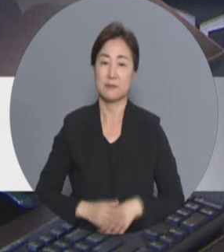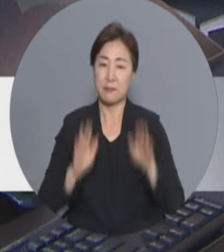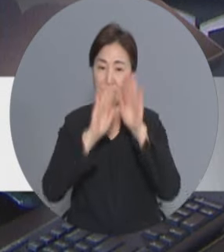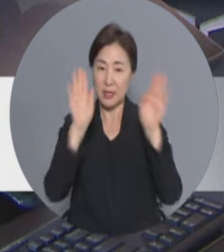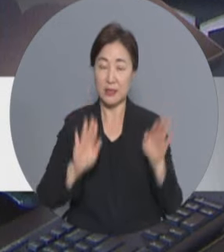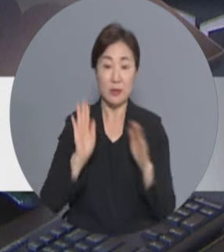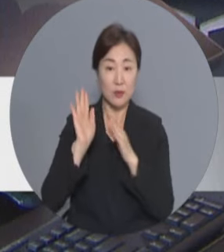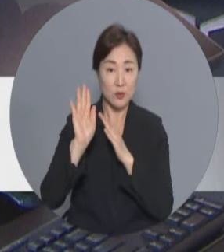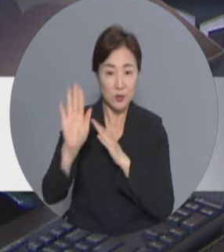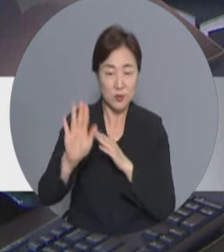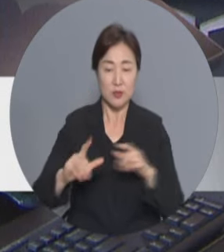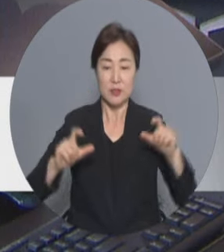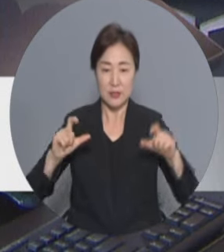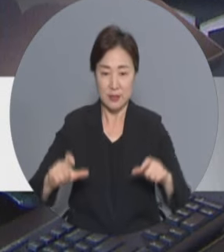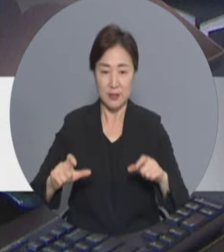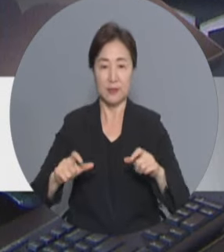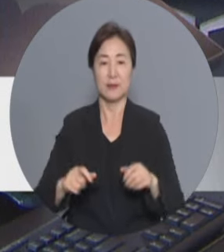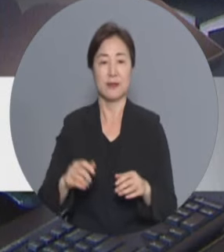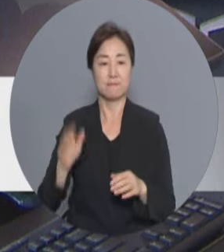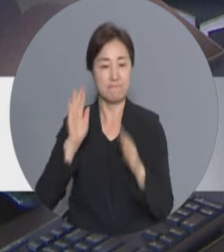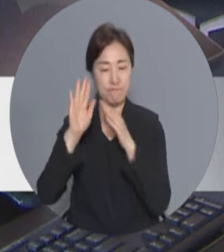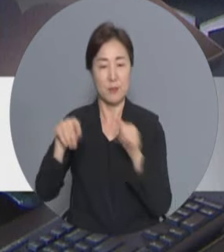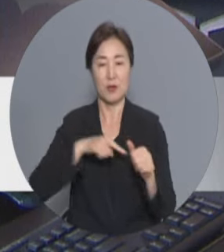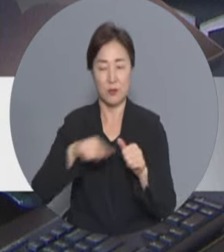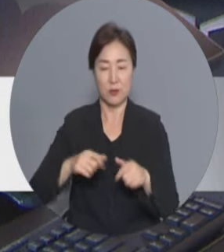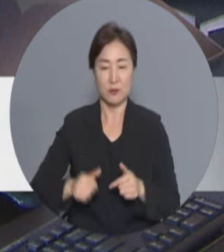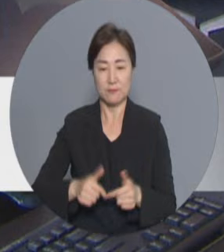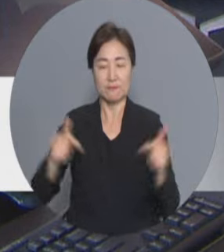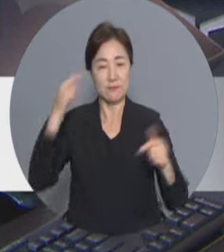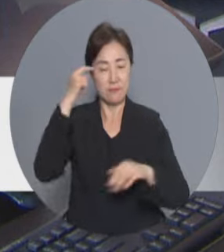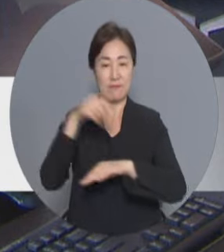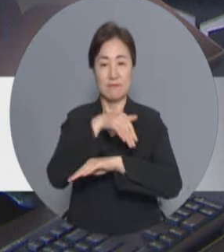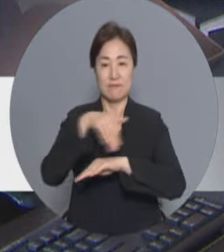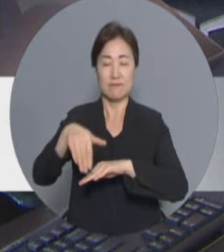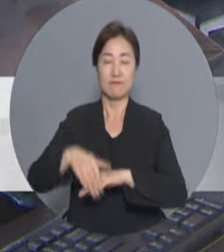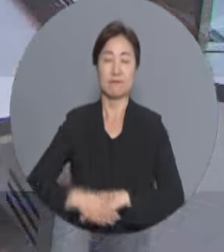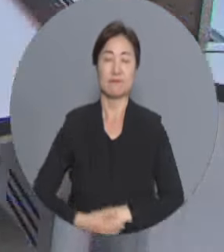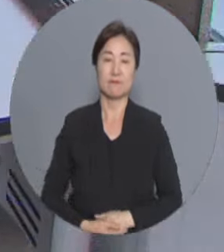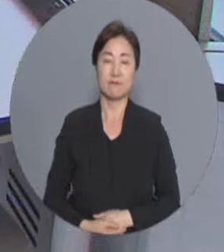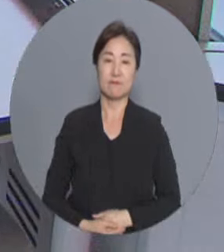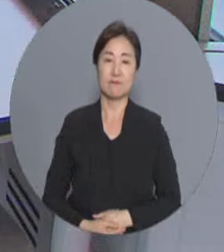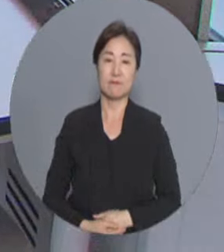미래 교실을 지역으로 확산시키겠다는 계획입니다. 유민호 기자입니다.